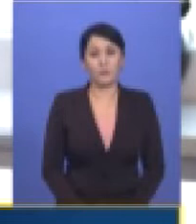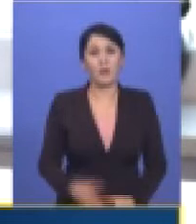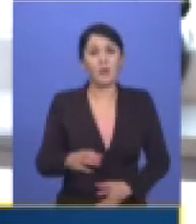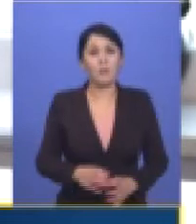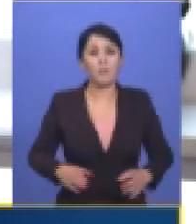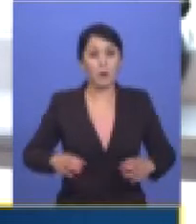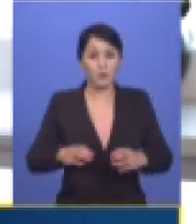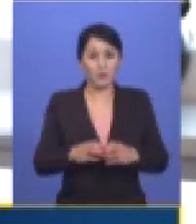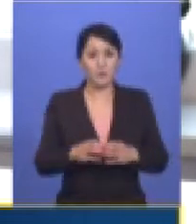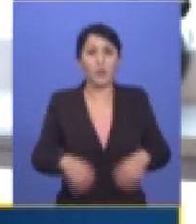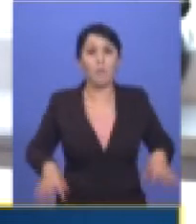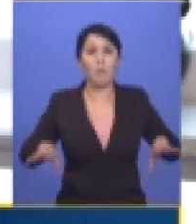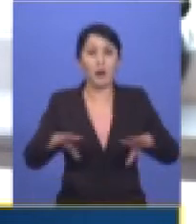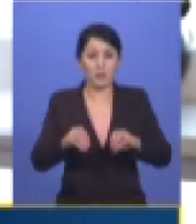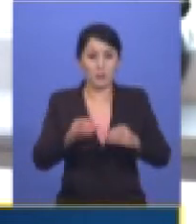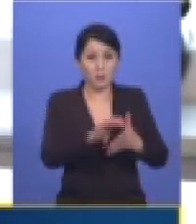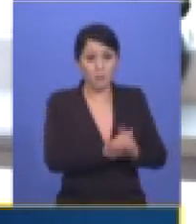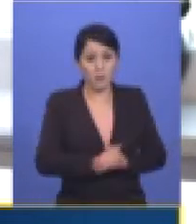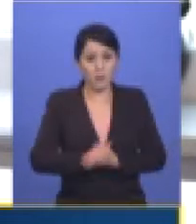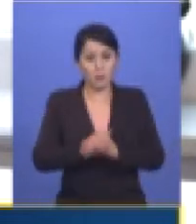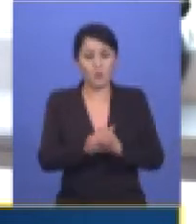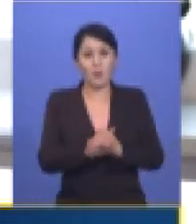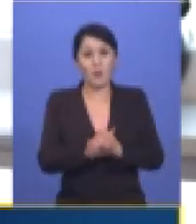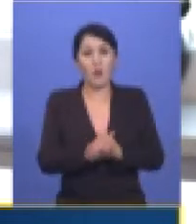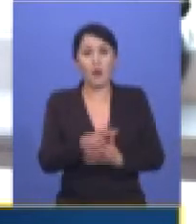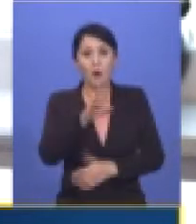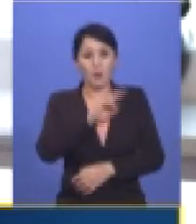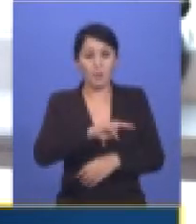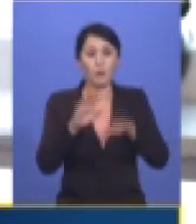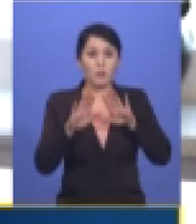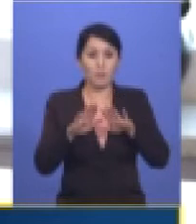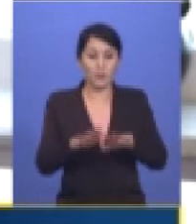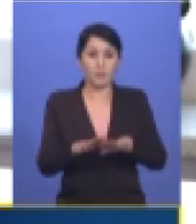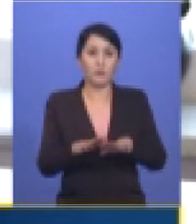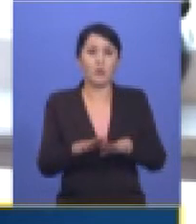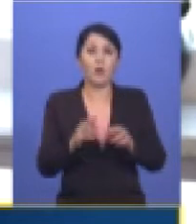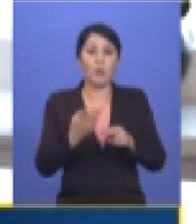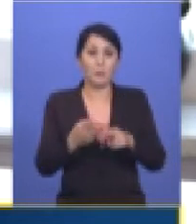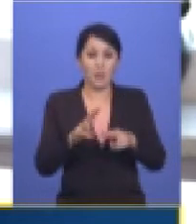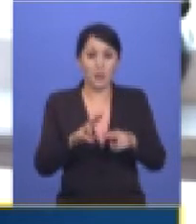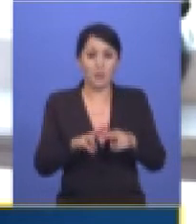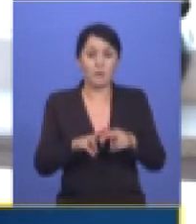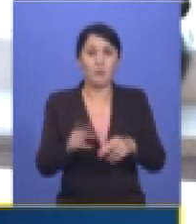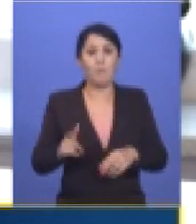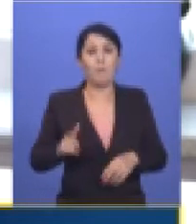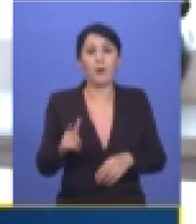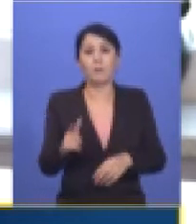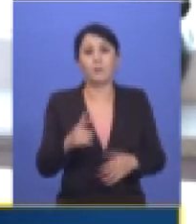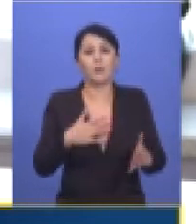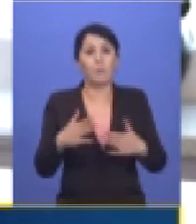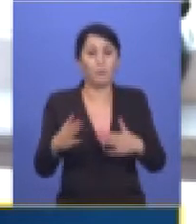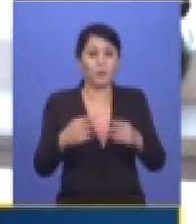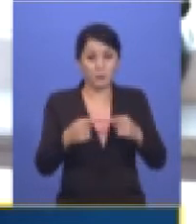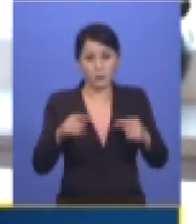Ассамблея шынымен де барлығымызды біріктіретін біріге институт. Онсыз барлығымыз жан-жаққа тарап кетер едік. Ал қазір бір-бірімізбен араласып,